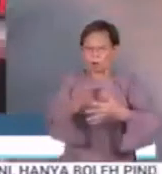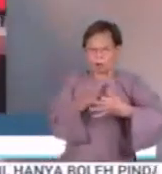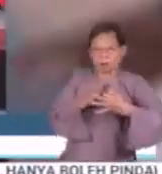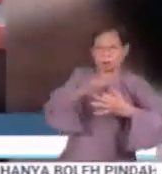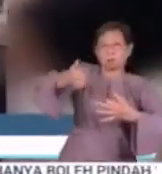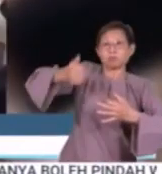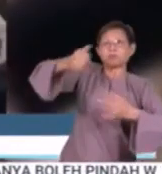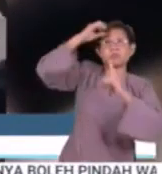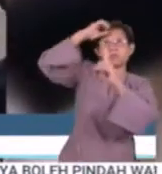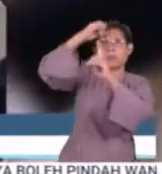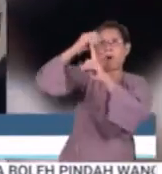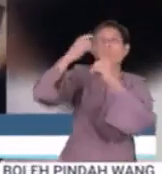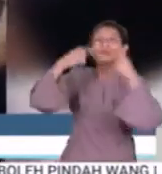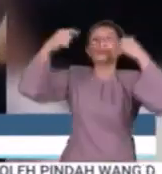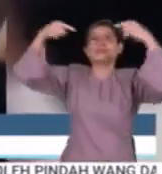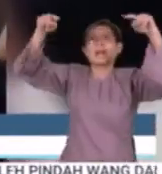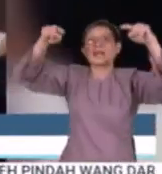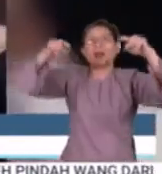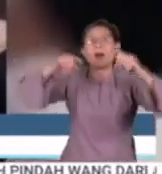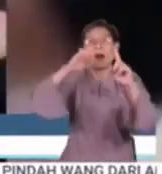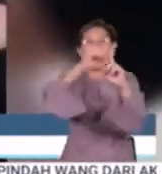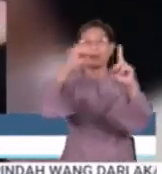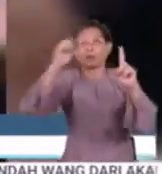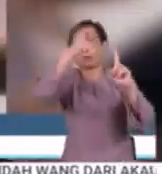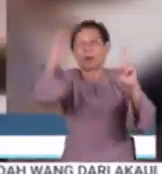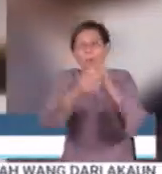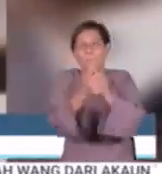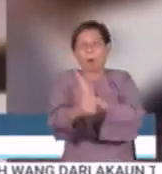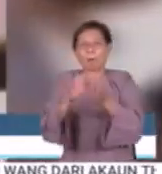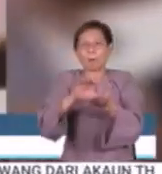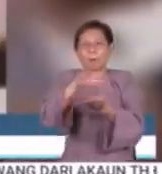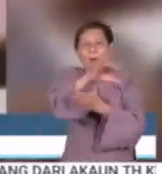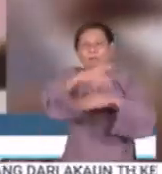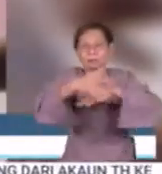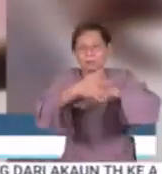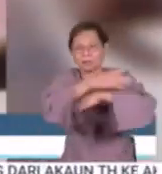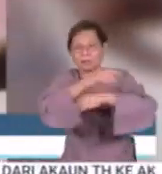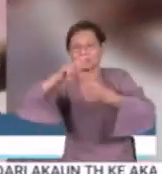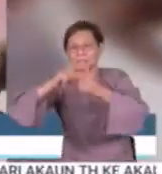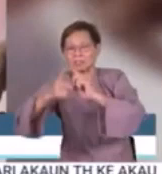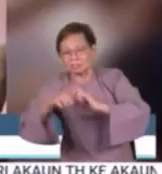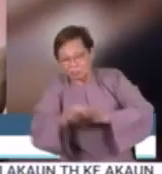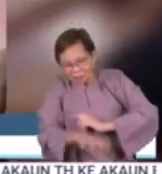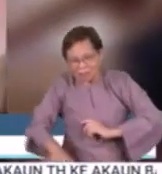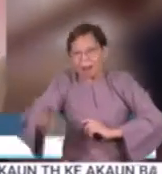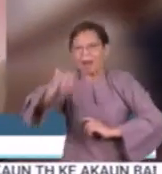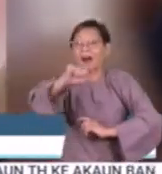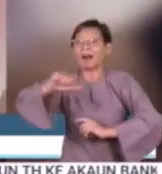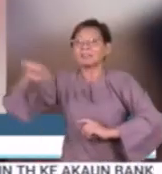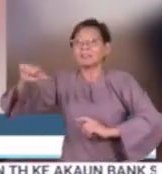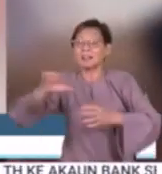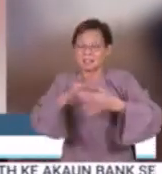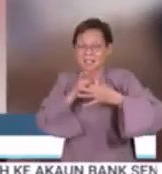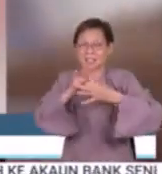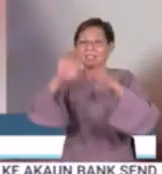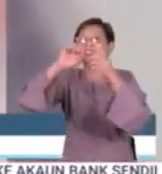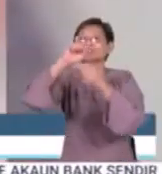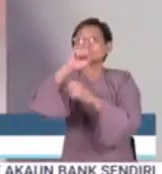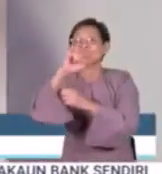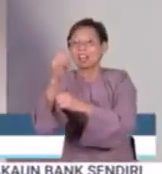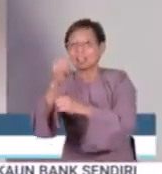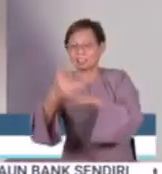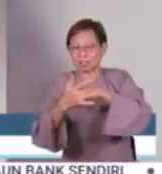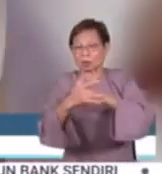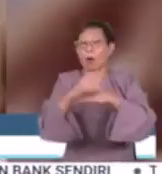kunci untuk merealisasikan sepenuhnya potensi perairan teknologi dan digital di Asia justru kerjasama dengan serikat